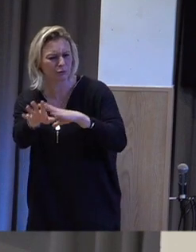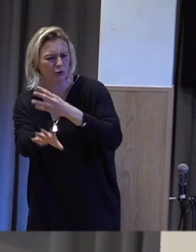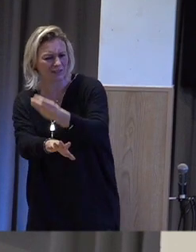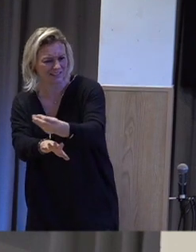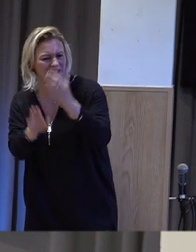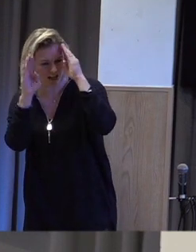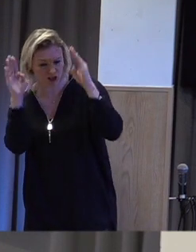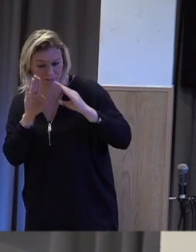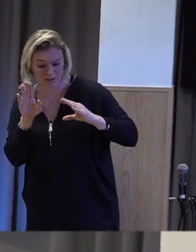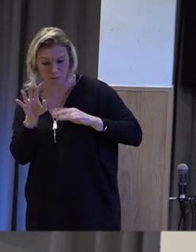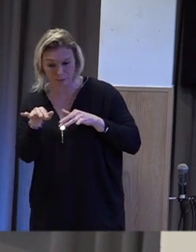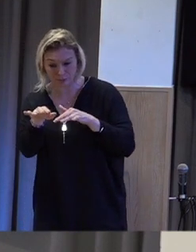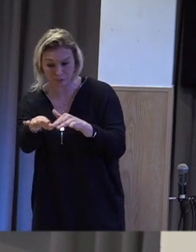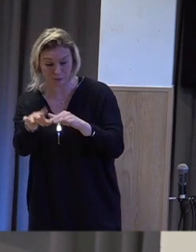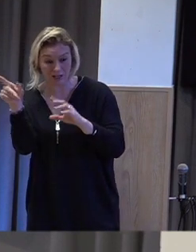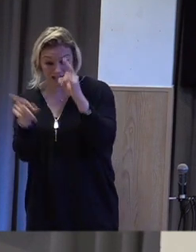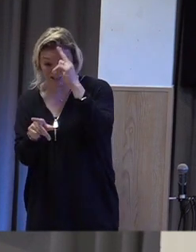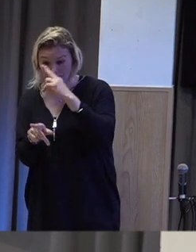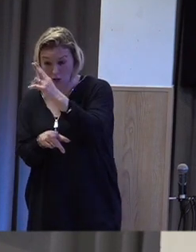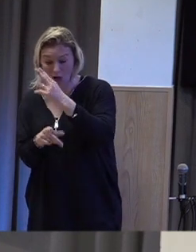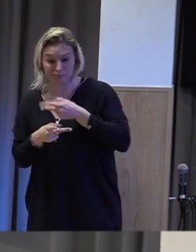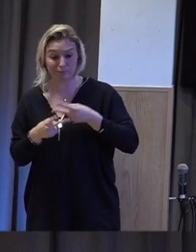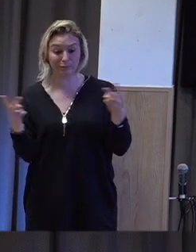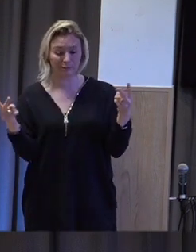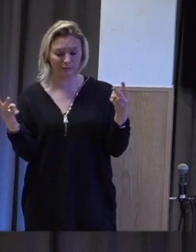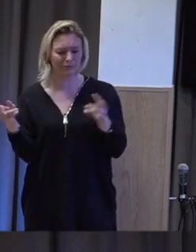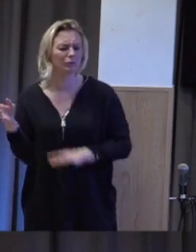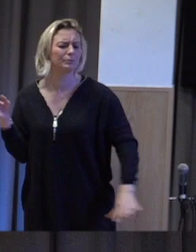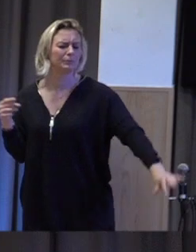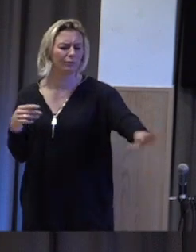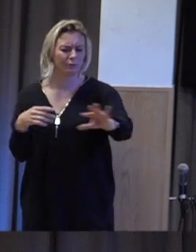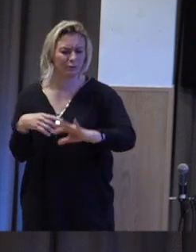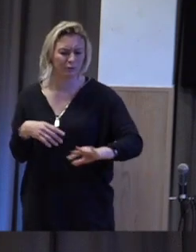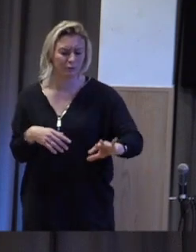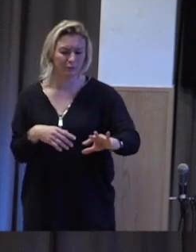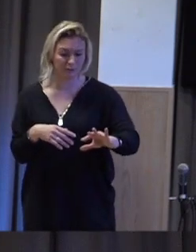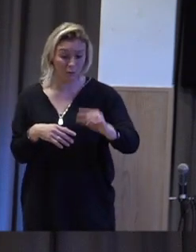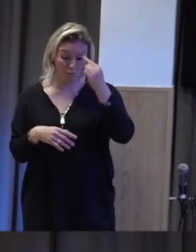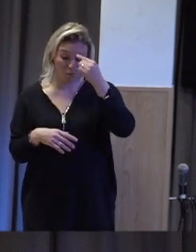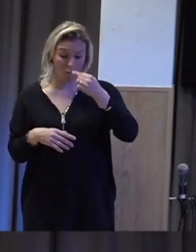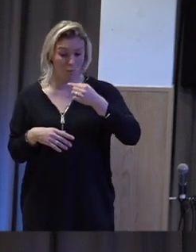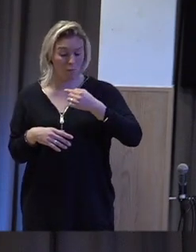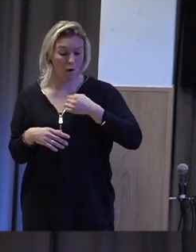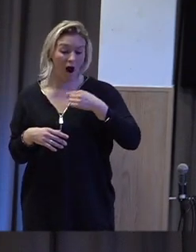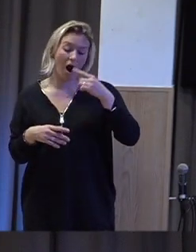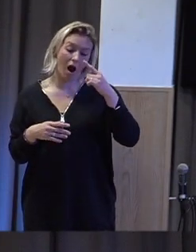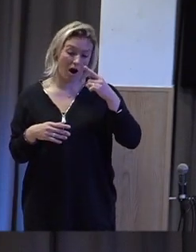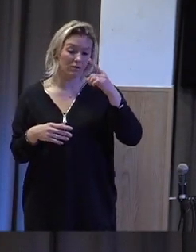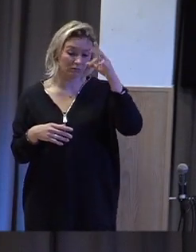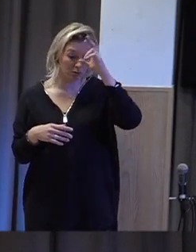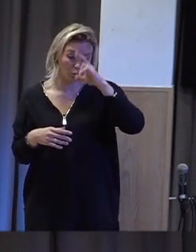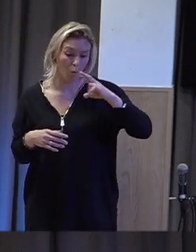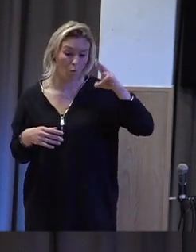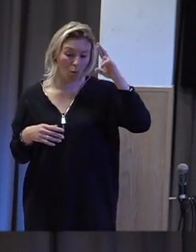sortie de l'Égypte, il est dit, « Quant à vous, vous serez pour moi un royaume